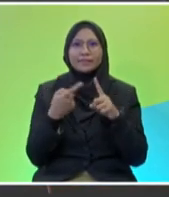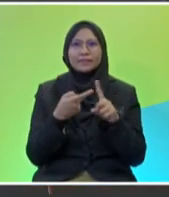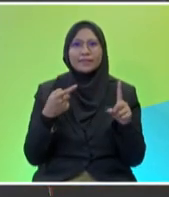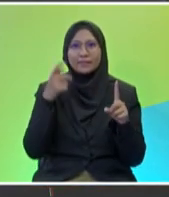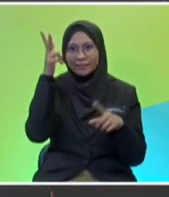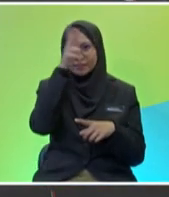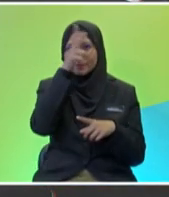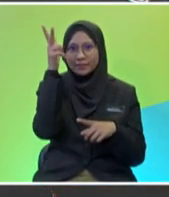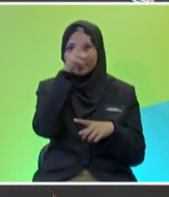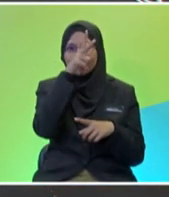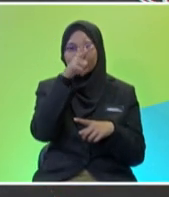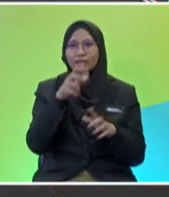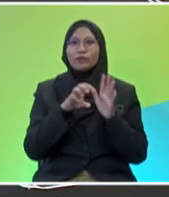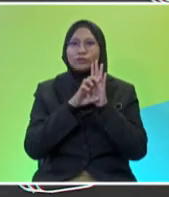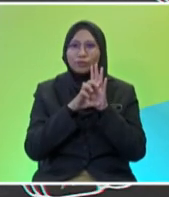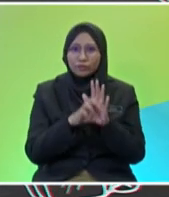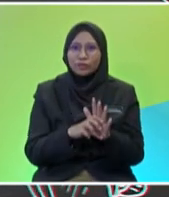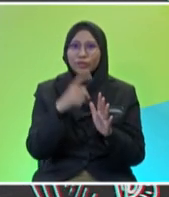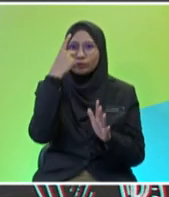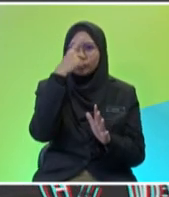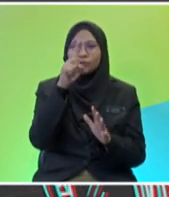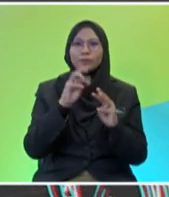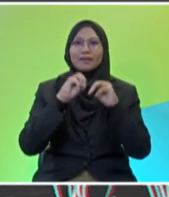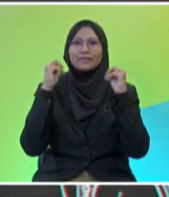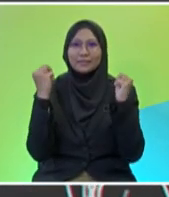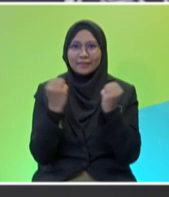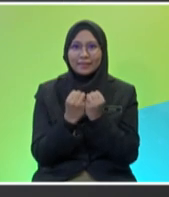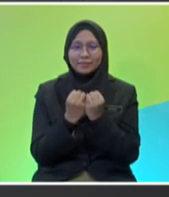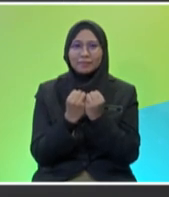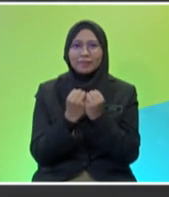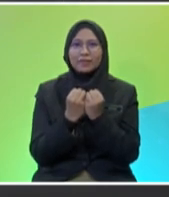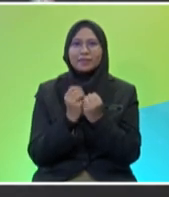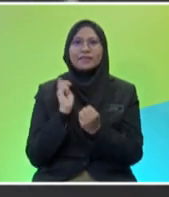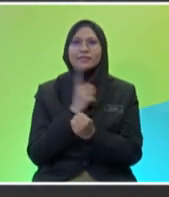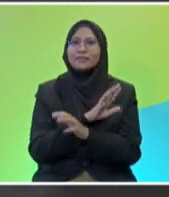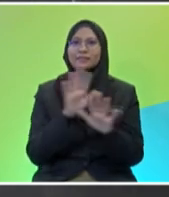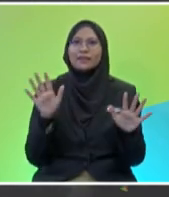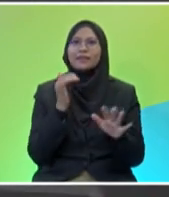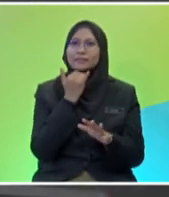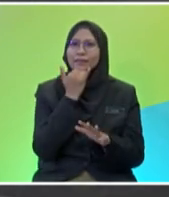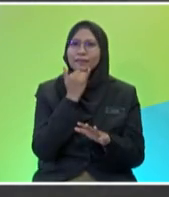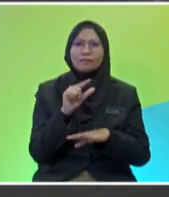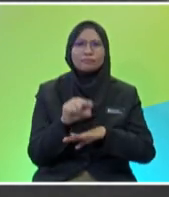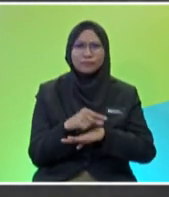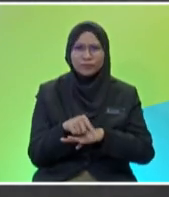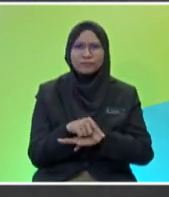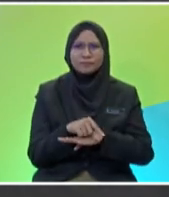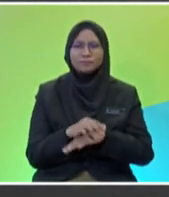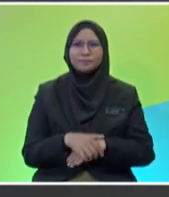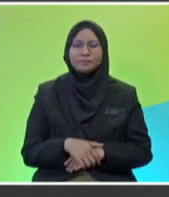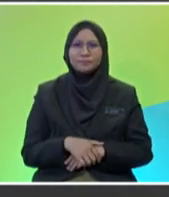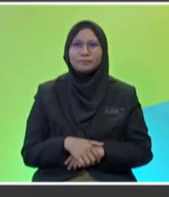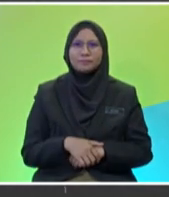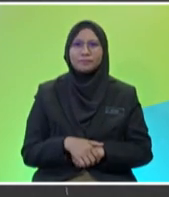adalah untuk masyarakat jadi kita sebagai masyarakat tidak boleh menyalahgunakan kemudahan disediakan contohnya